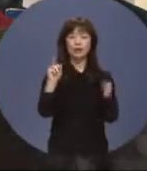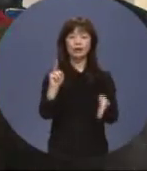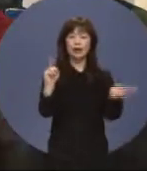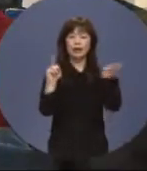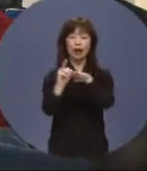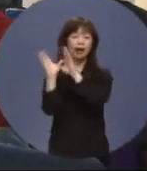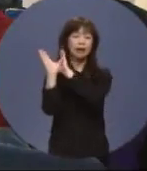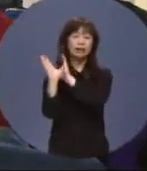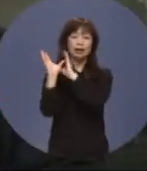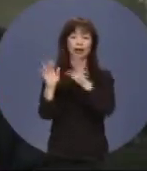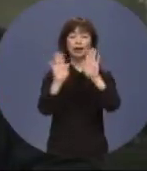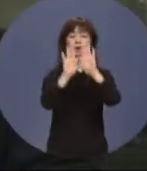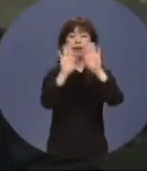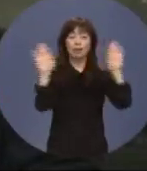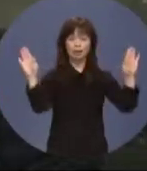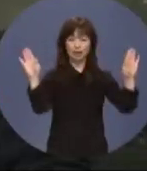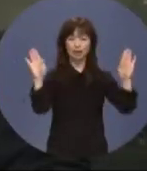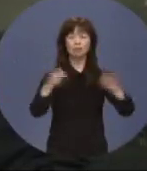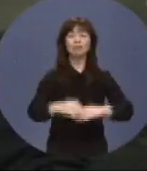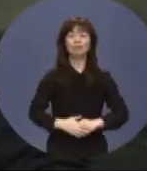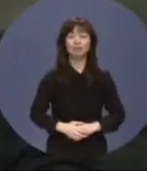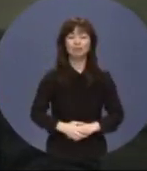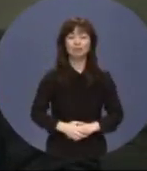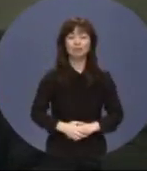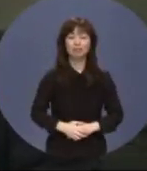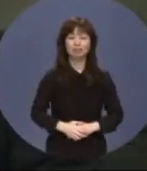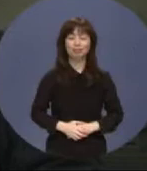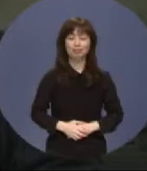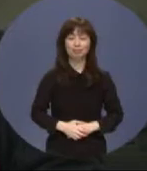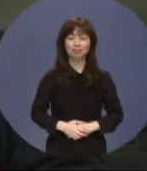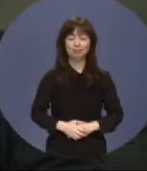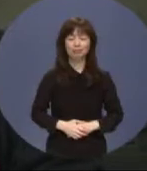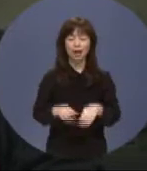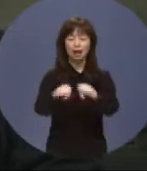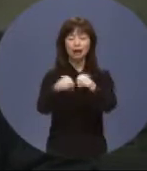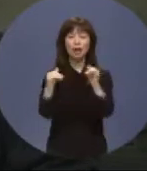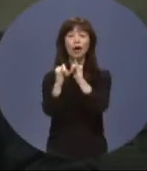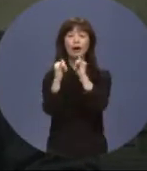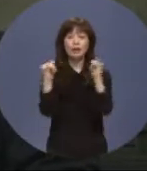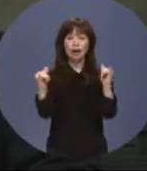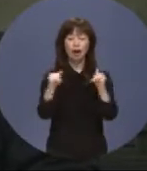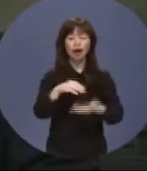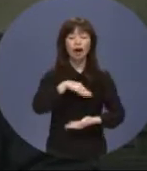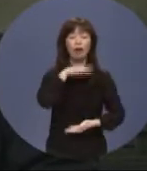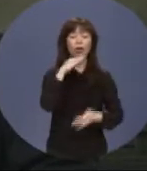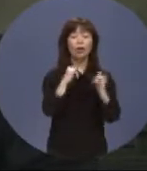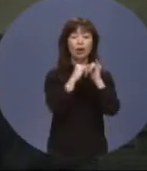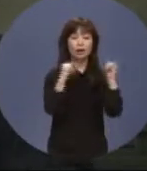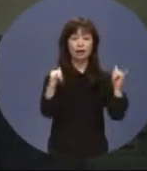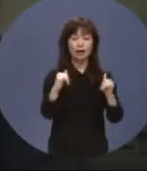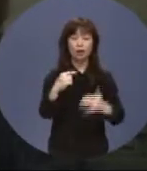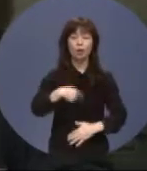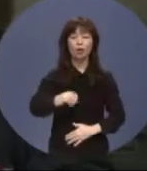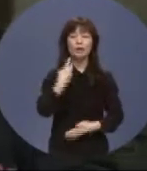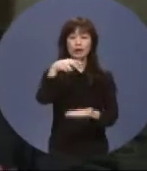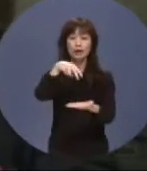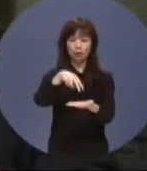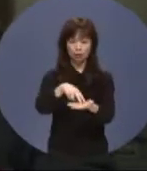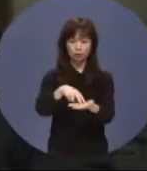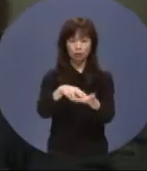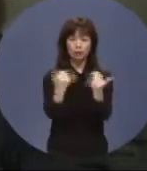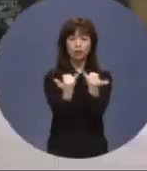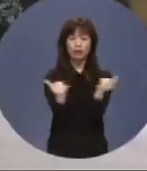開催されました。このイベントは障害を持つ人や高齢者の自